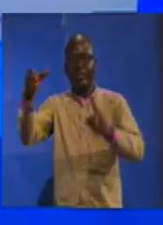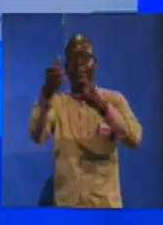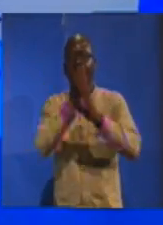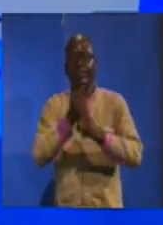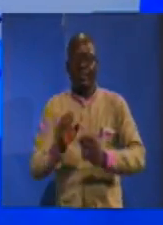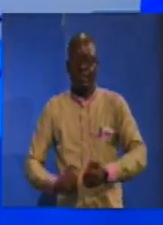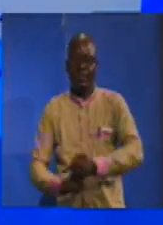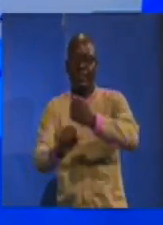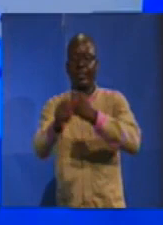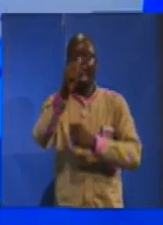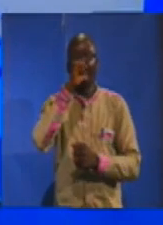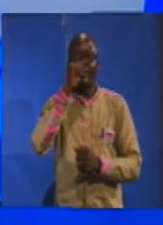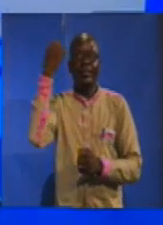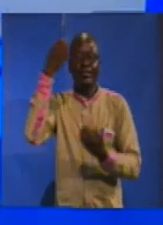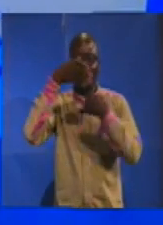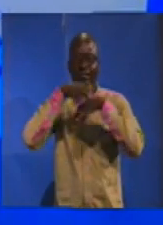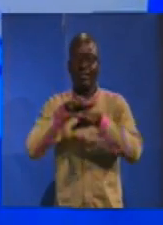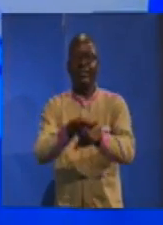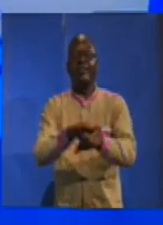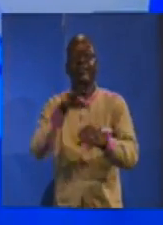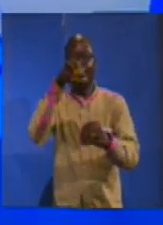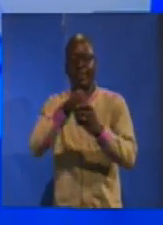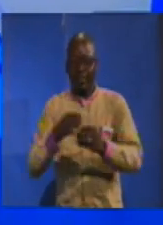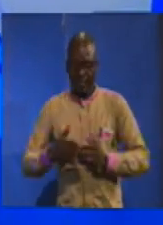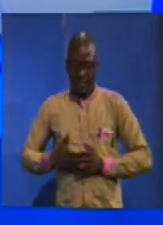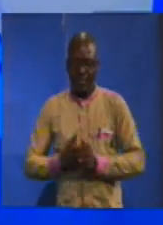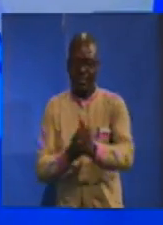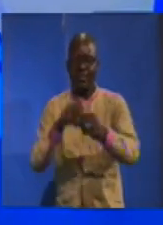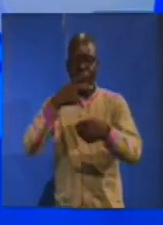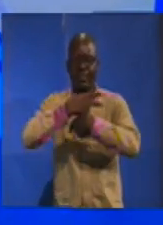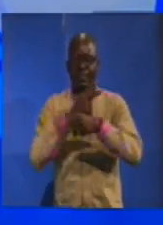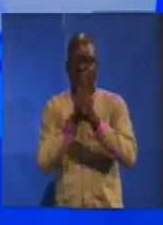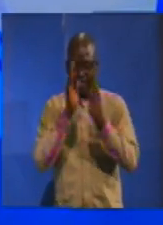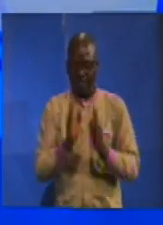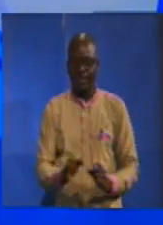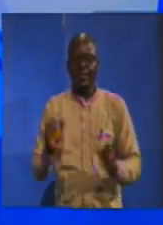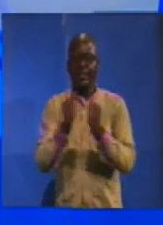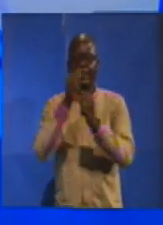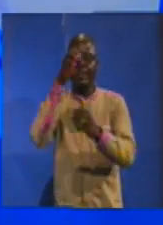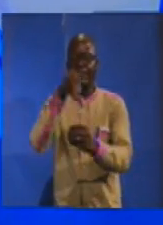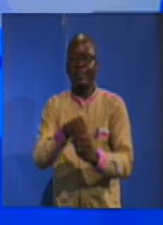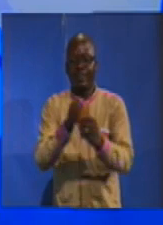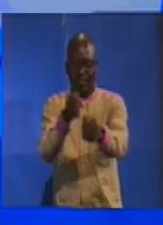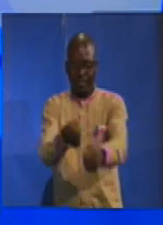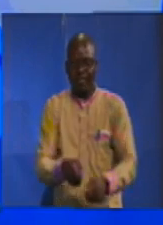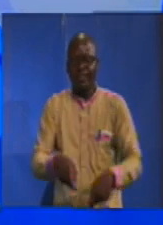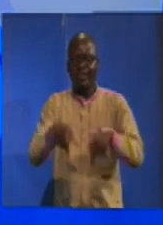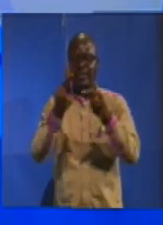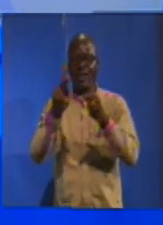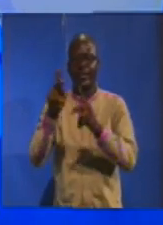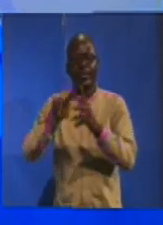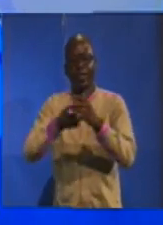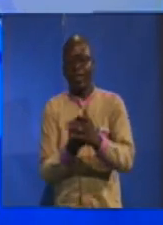sécurité alimentaire. Elle intervient en amont en accompagnant les producteurs avec des intrants agricoles pour permettre d'entamer